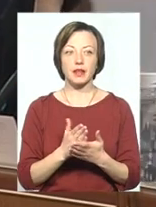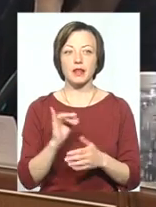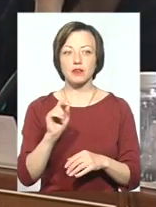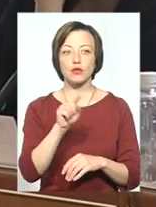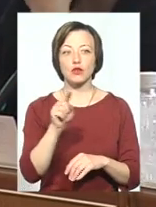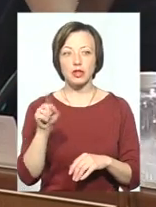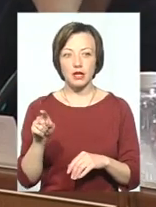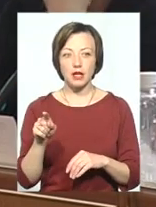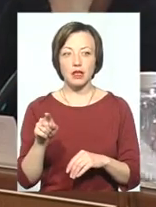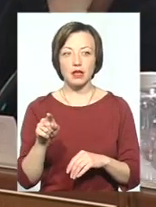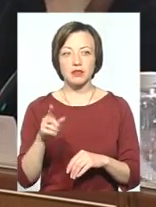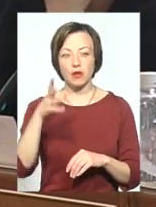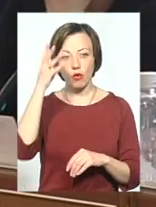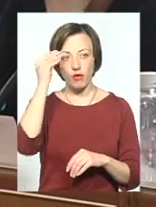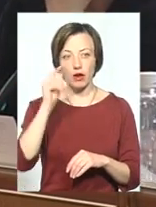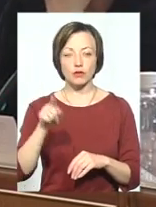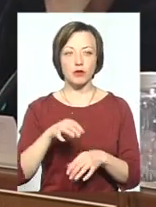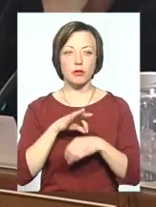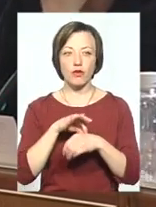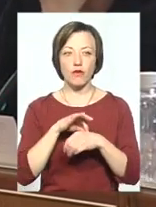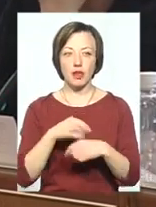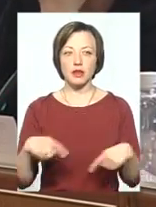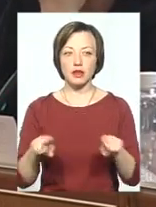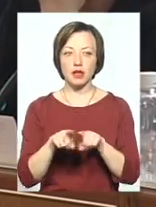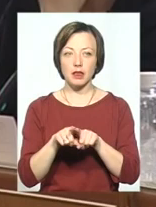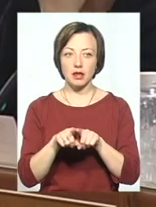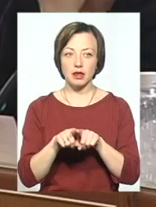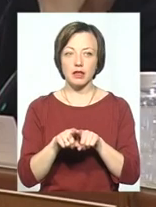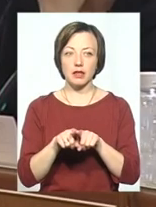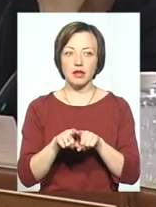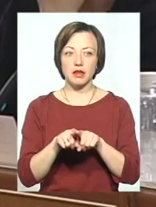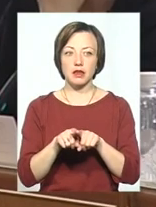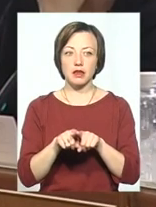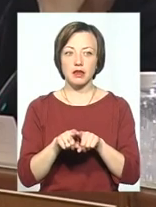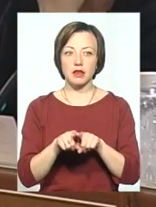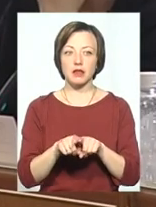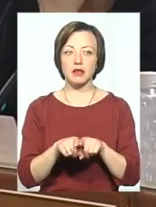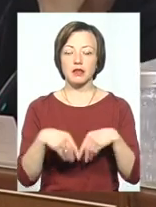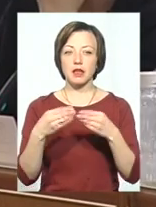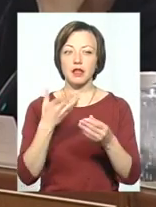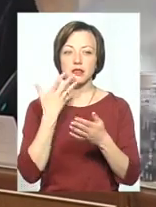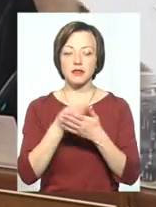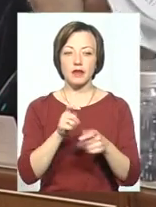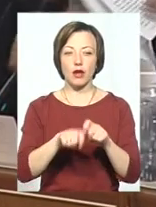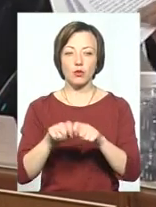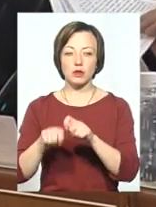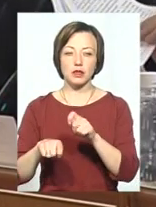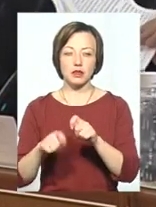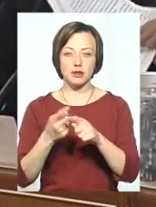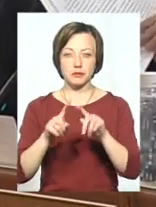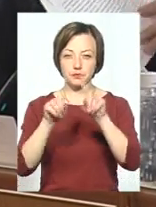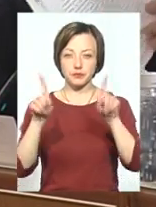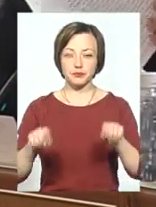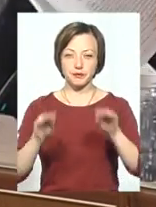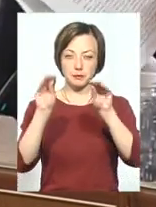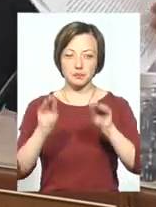вони по з врахуванням того, що ми провели тоді робочу групу, вони дали свій аудит по цьому, а,